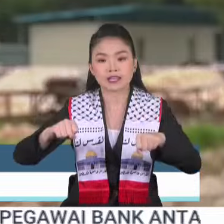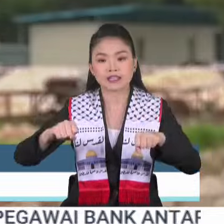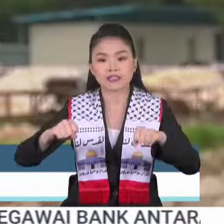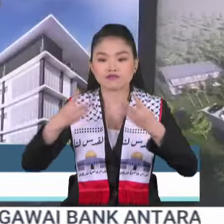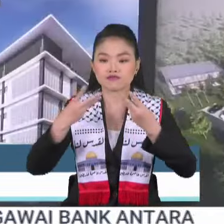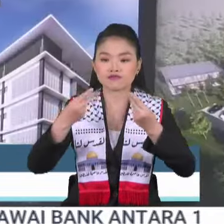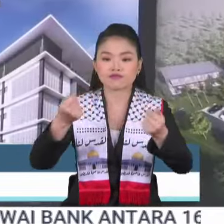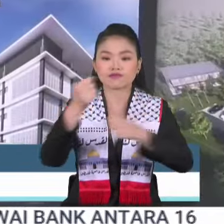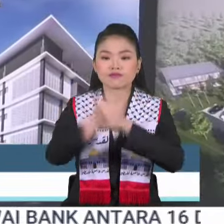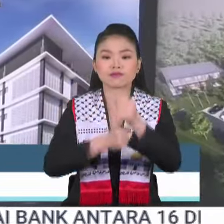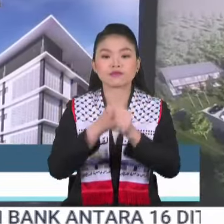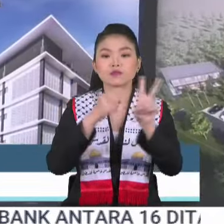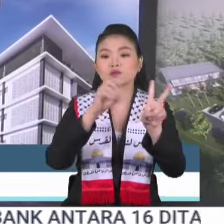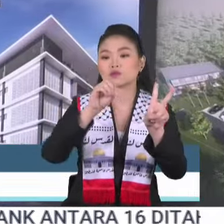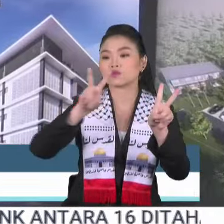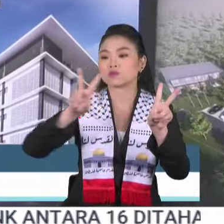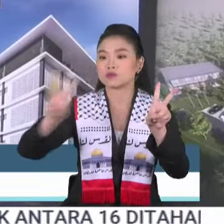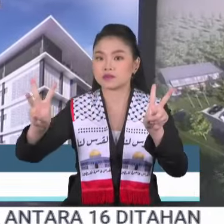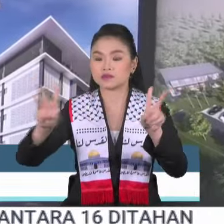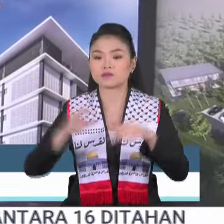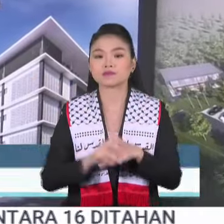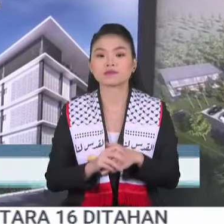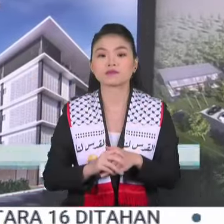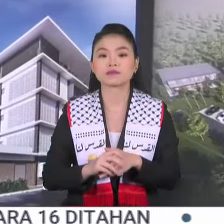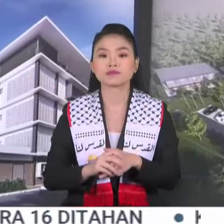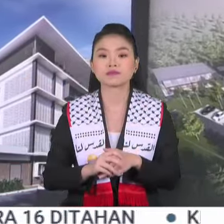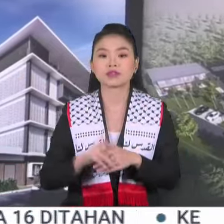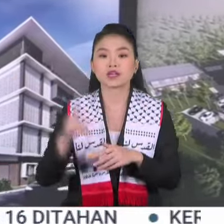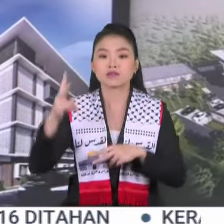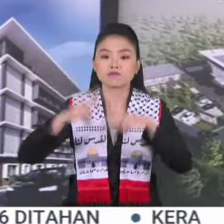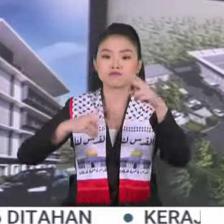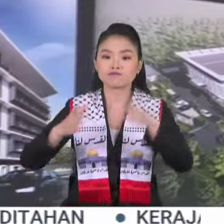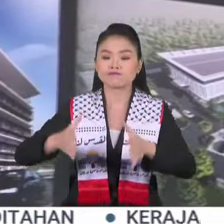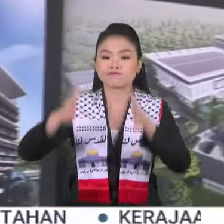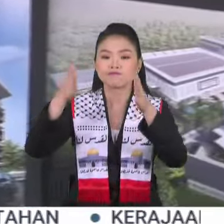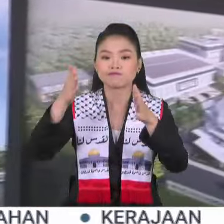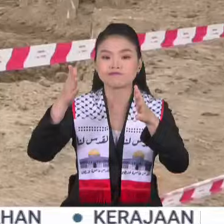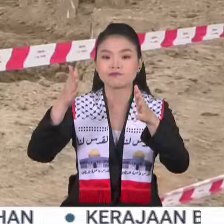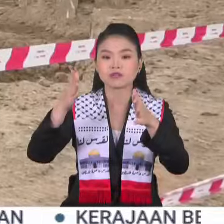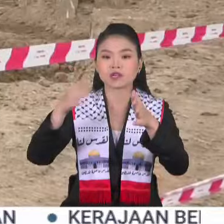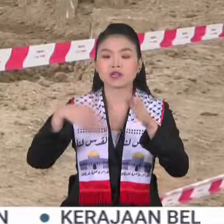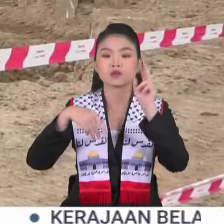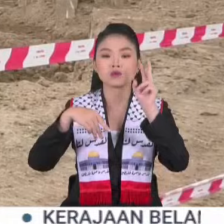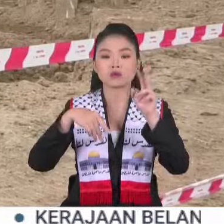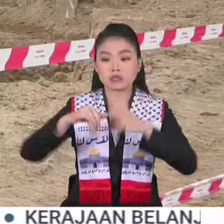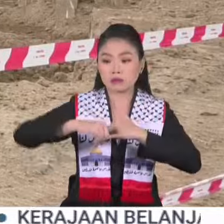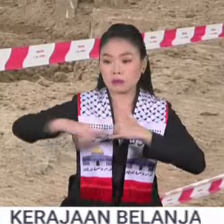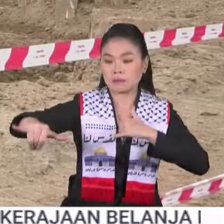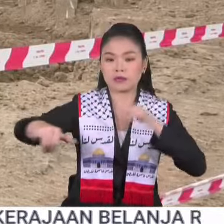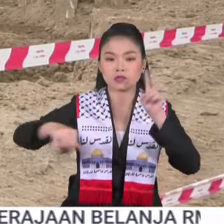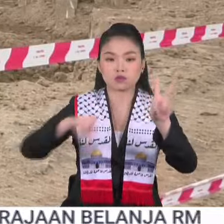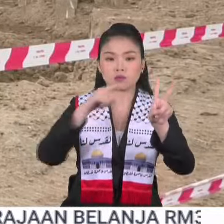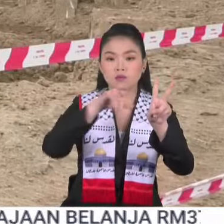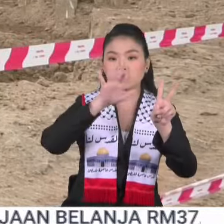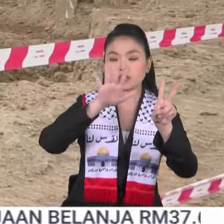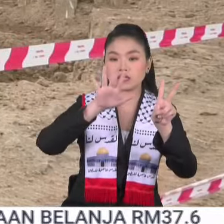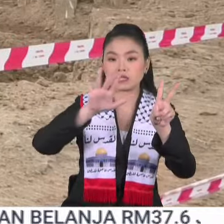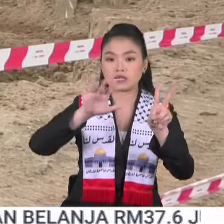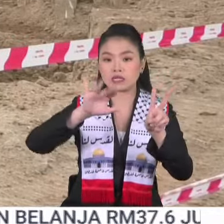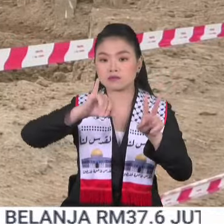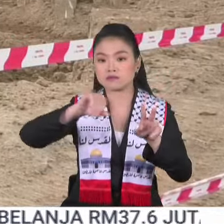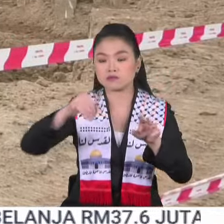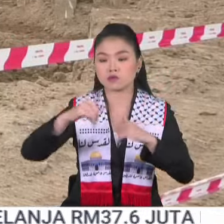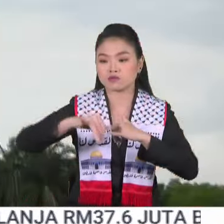lah, insyaAllah. Kompleks berkenaan dibina di atas tanah seluas 3.247 hektar dengan fasa pertama